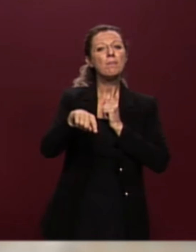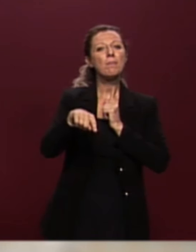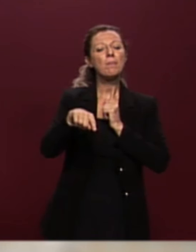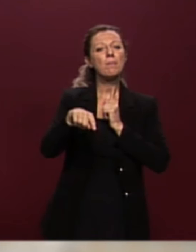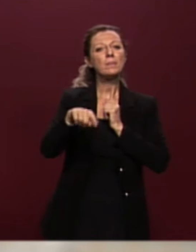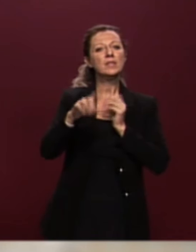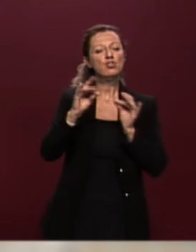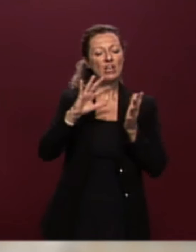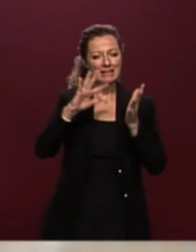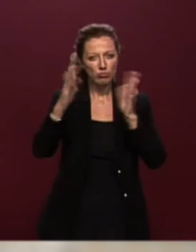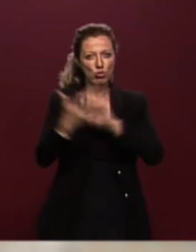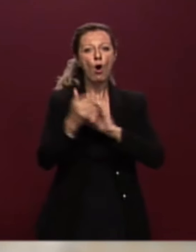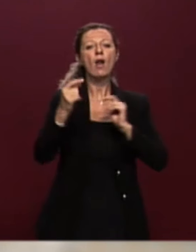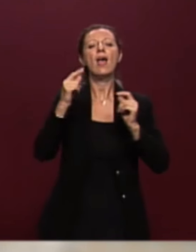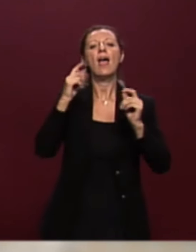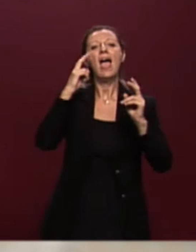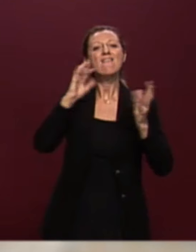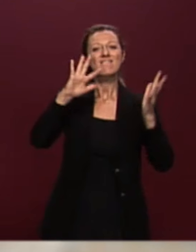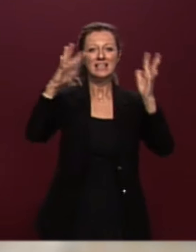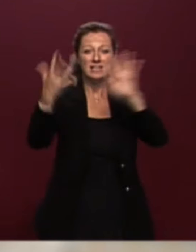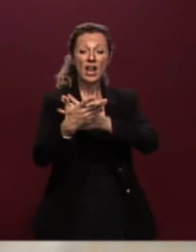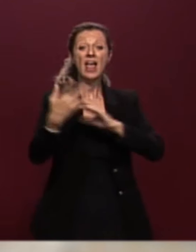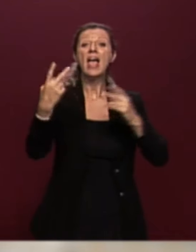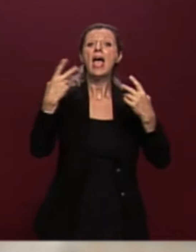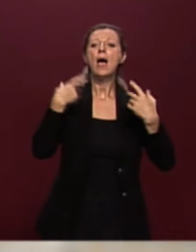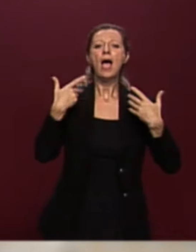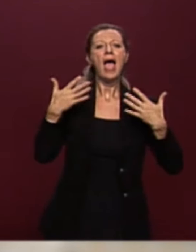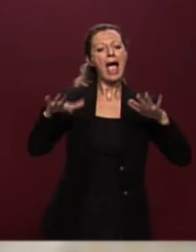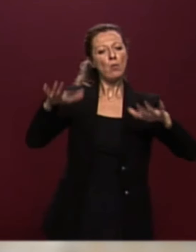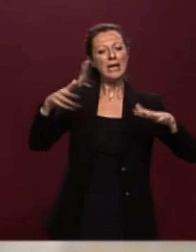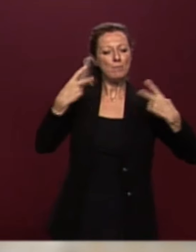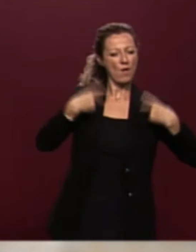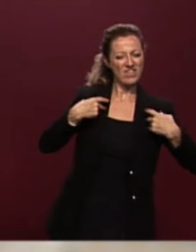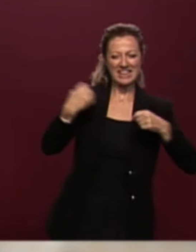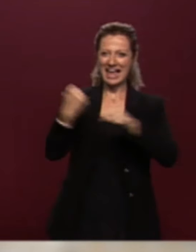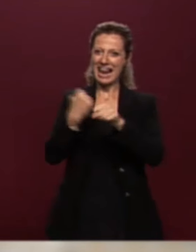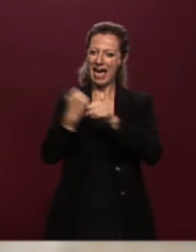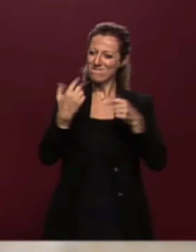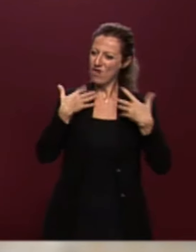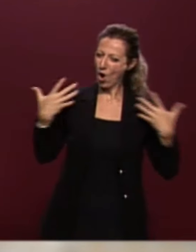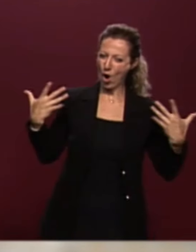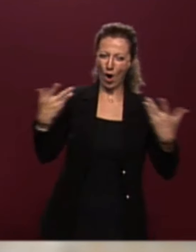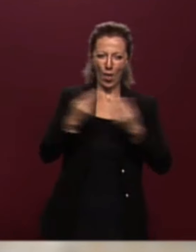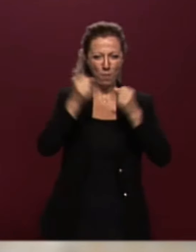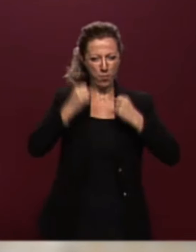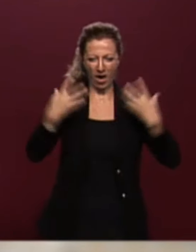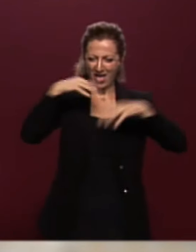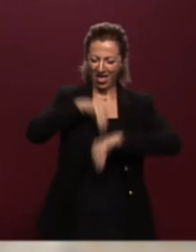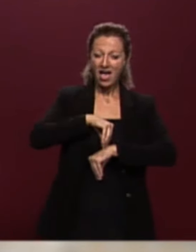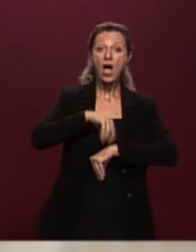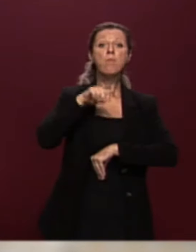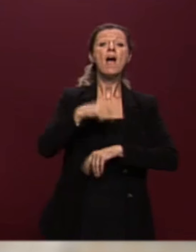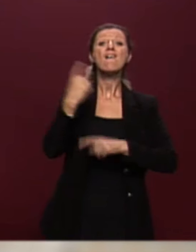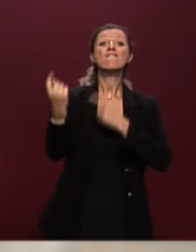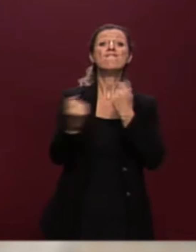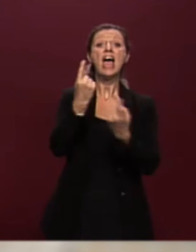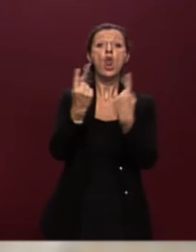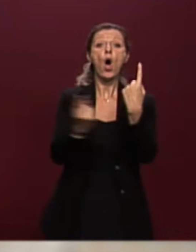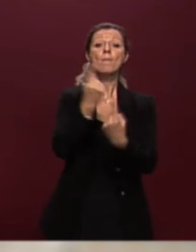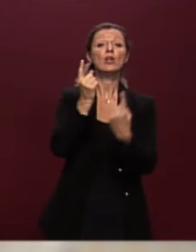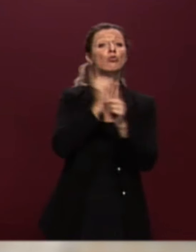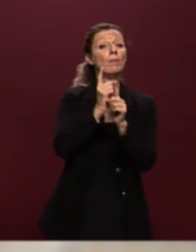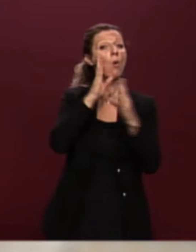dell'equilibrio vita-lavoro sono solo alcuni di fenomeni cui dobbiamo prestare attenzione